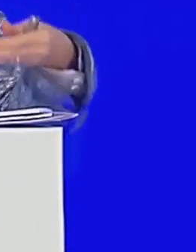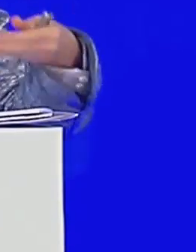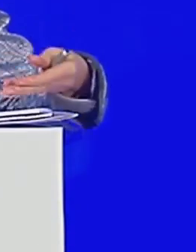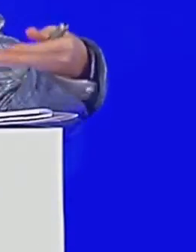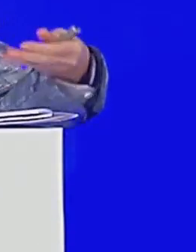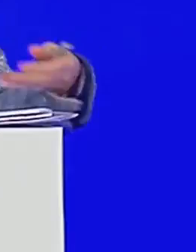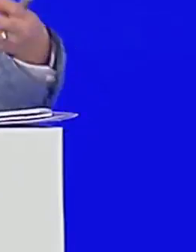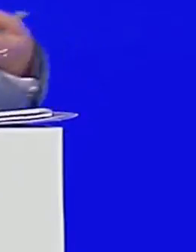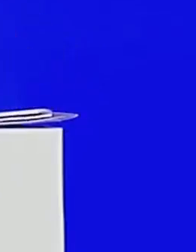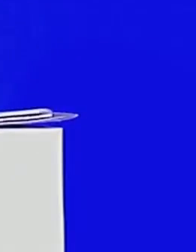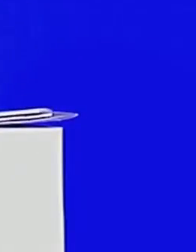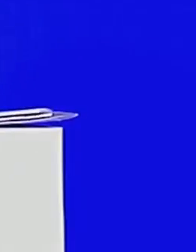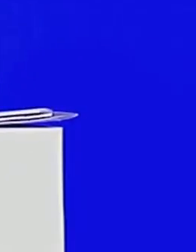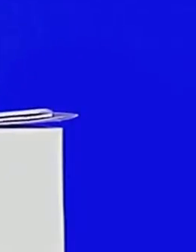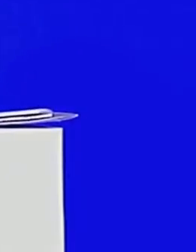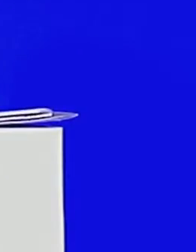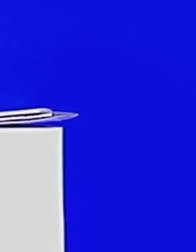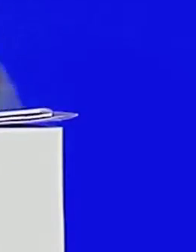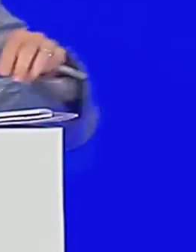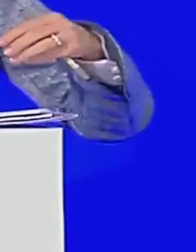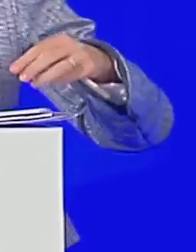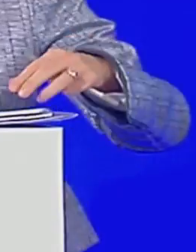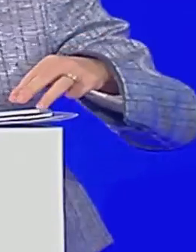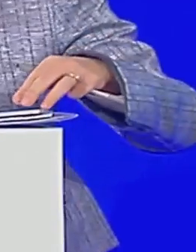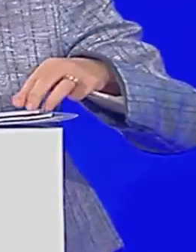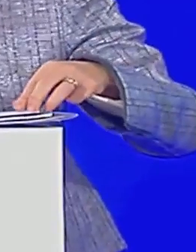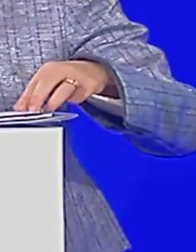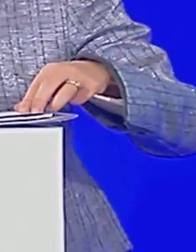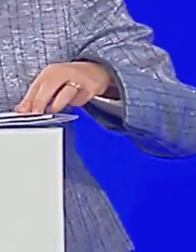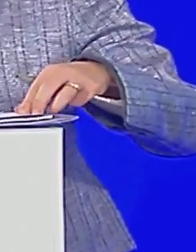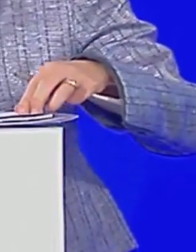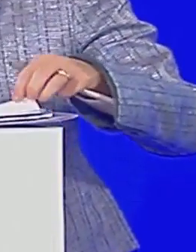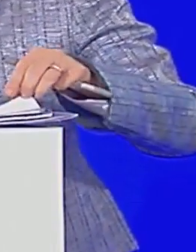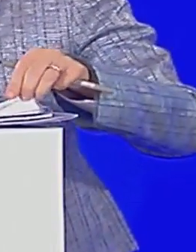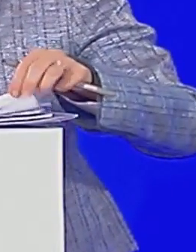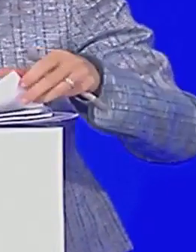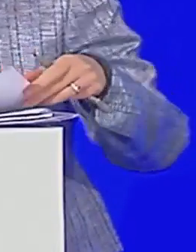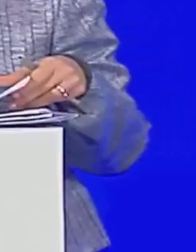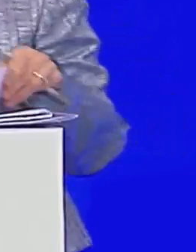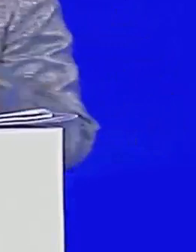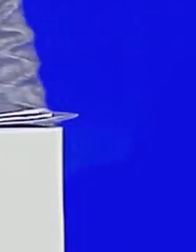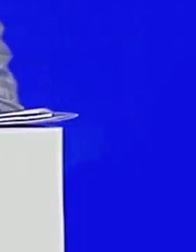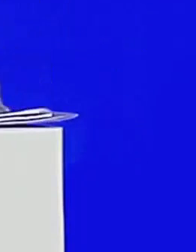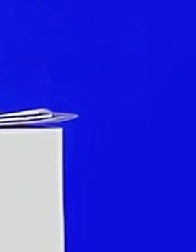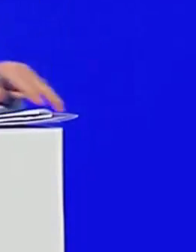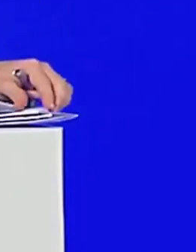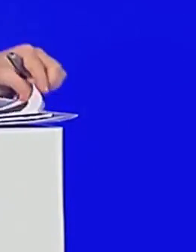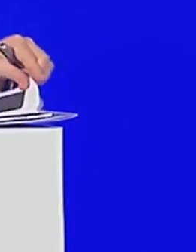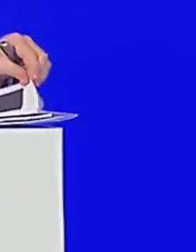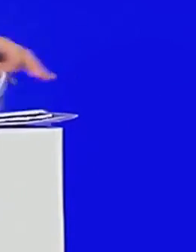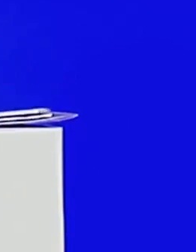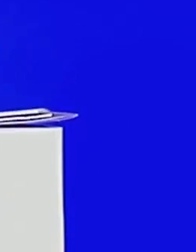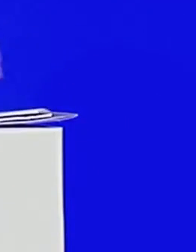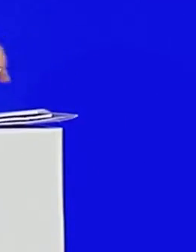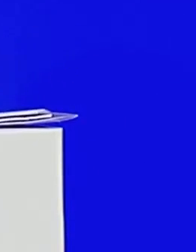والنقل العمومي والثم معناها البروتوكول بالنسبة للنقل، كل وسائل النقل التي